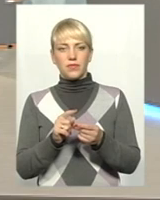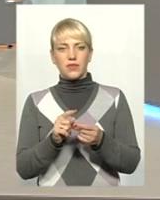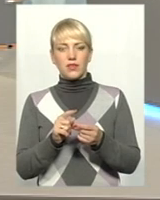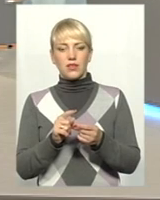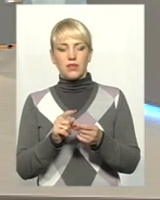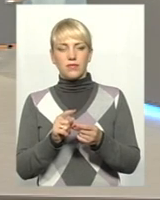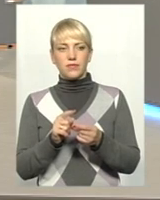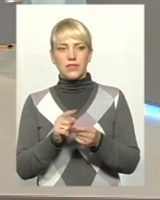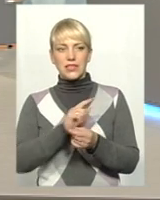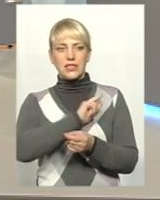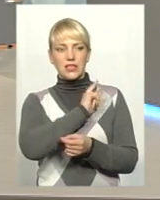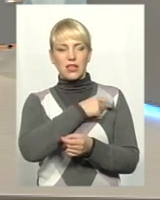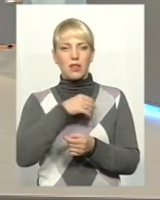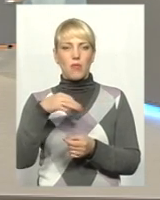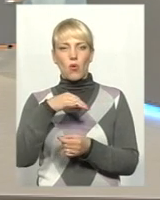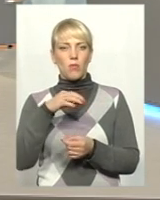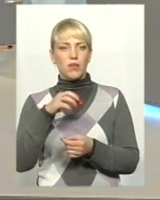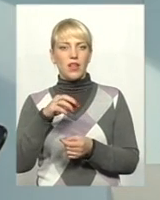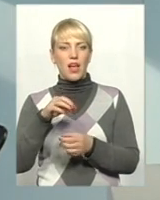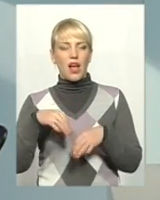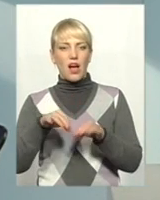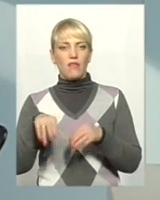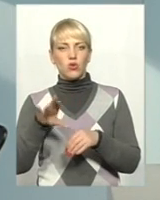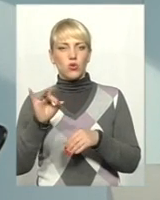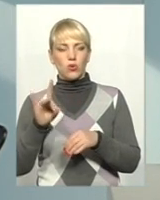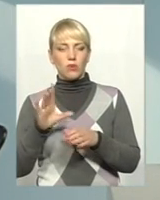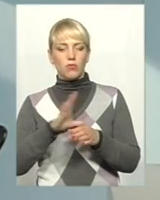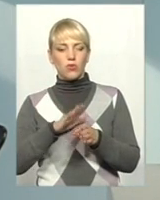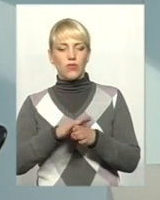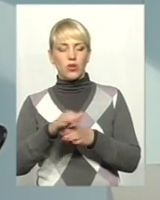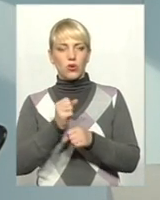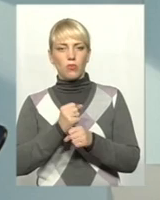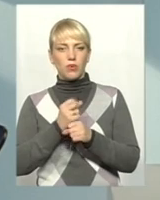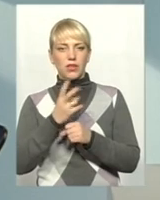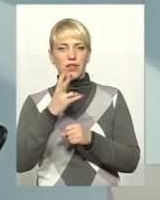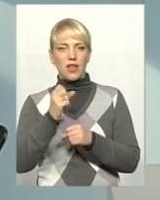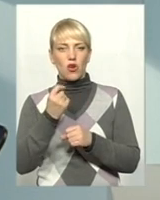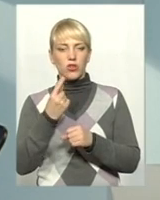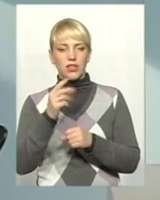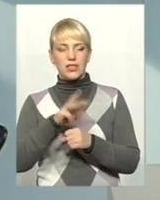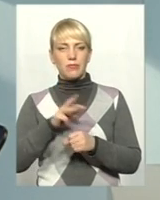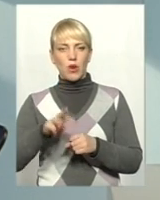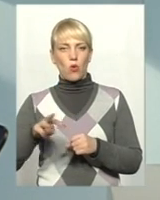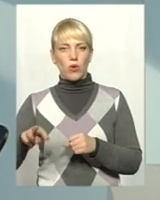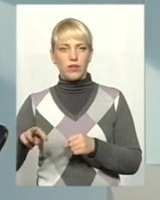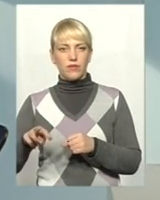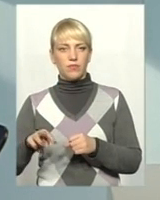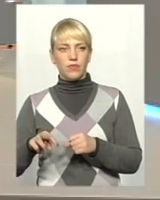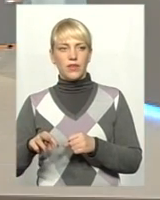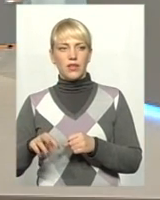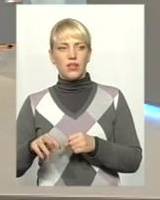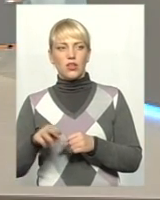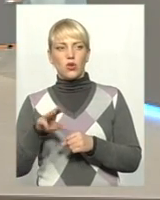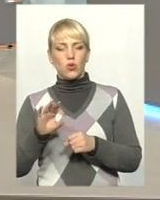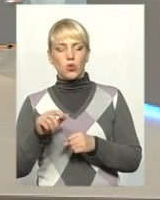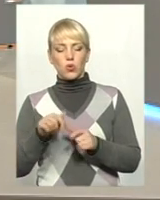облавтодора, сьогодні виконано робіт більше на 11 мільйонів. На 11 мільйонів. Тобто тут вже